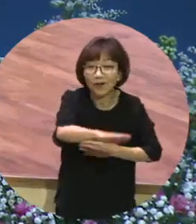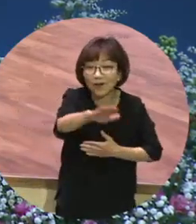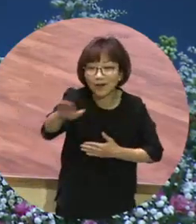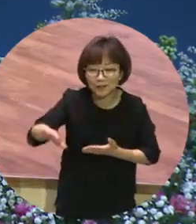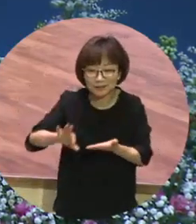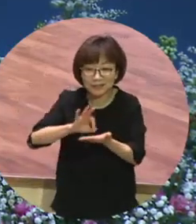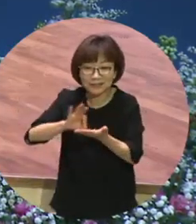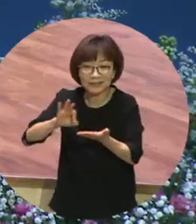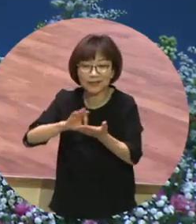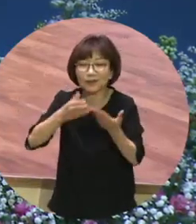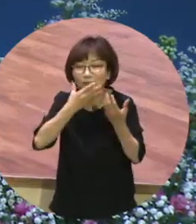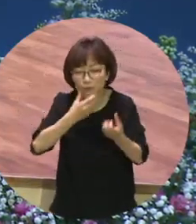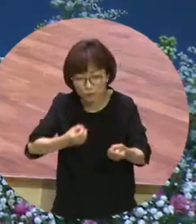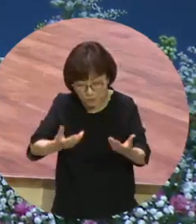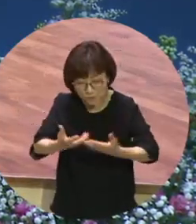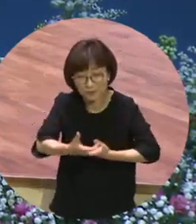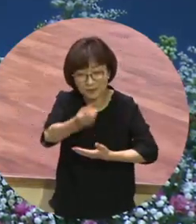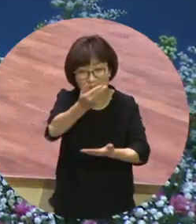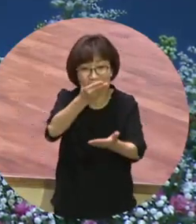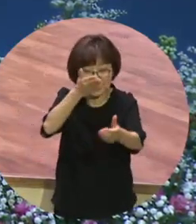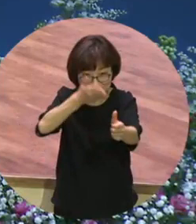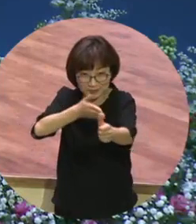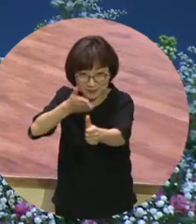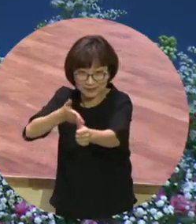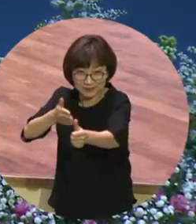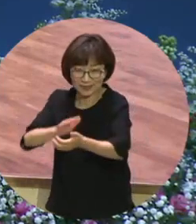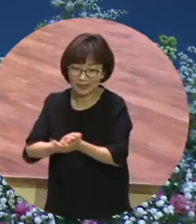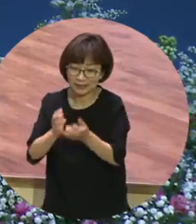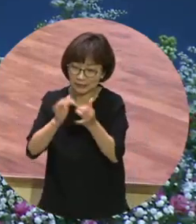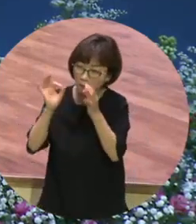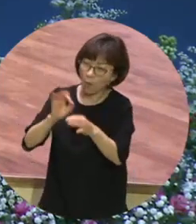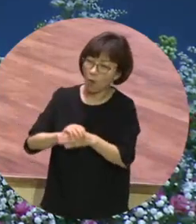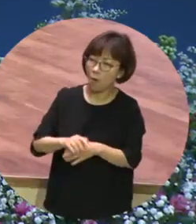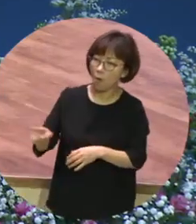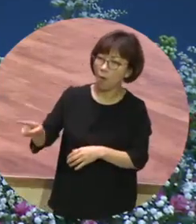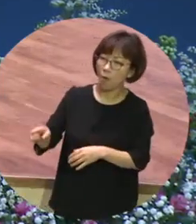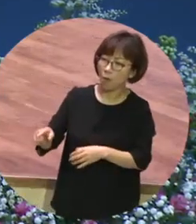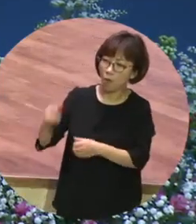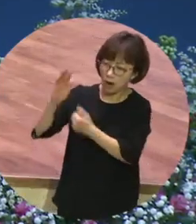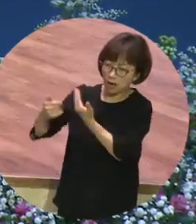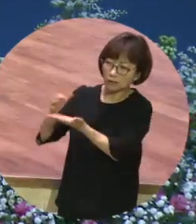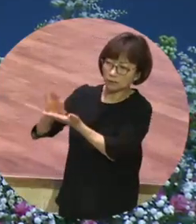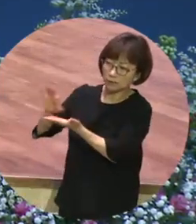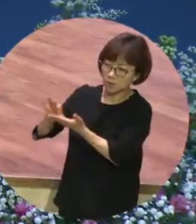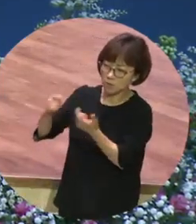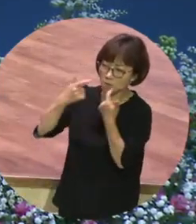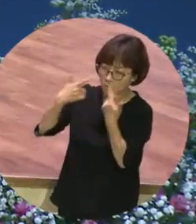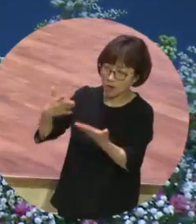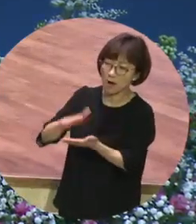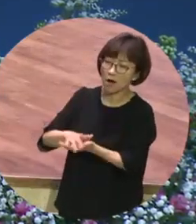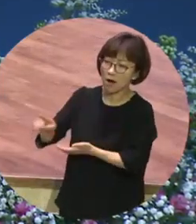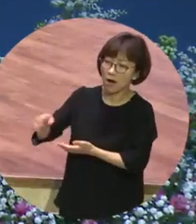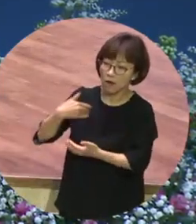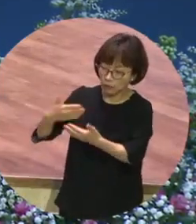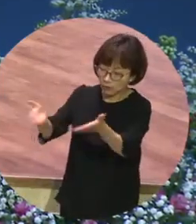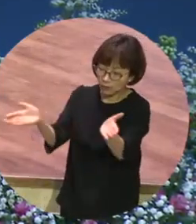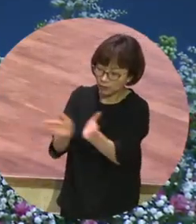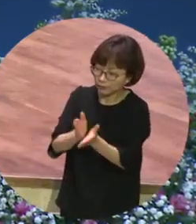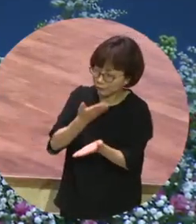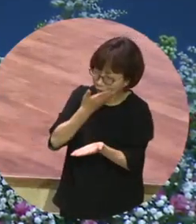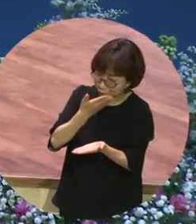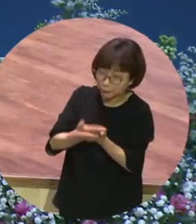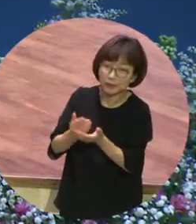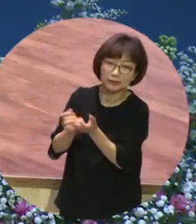아, 저분은 하나님 서시는구나. 너무나 교회 소중한 분이구나. 우리 기관에 없어서는 안 되는